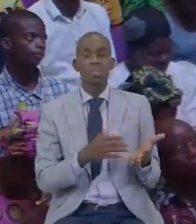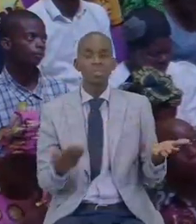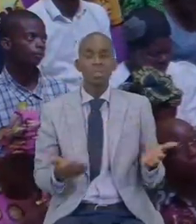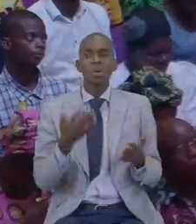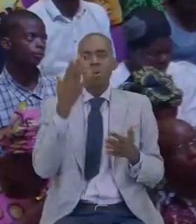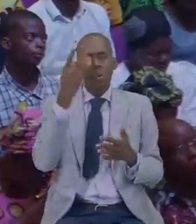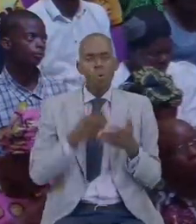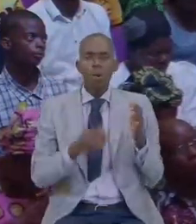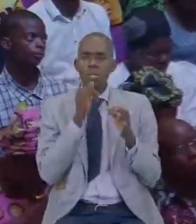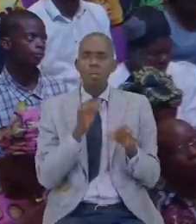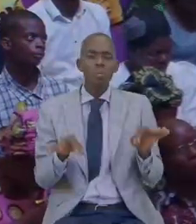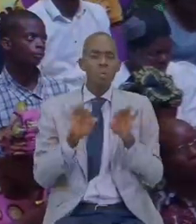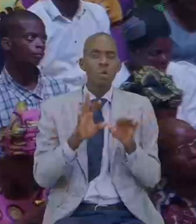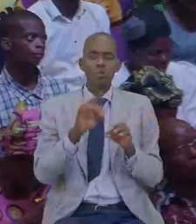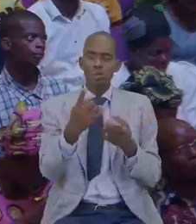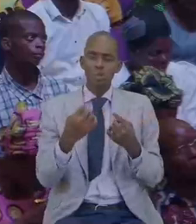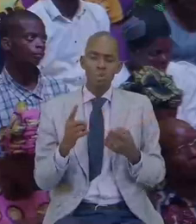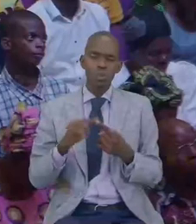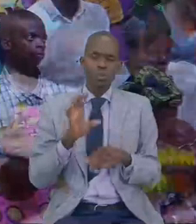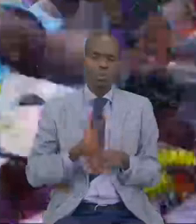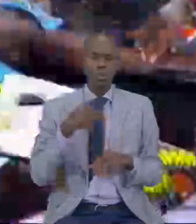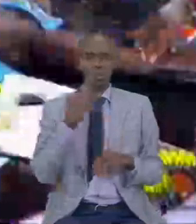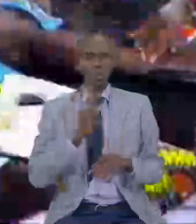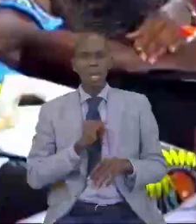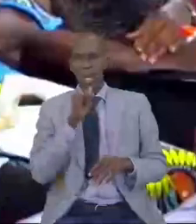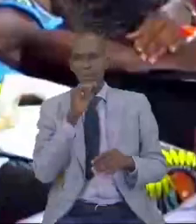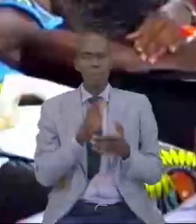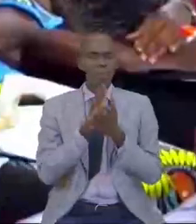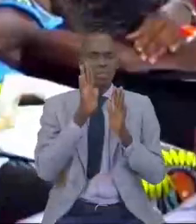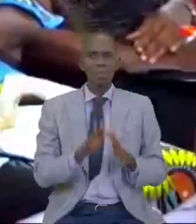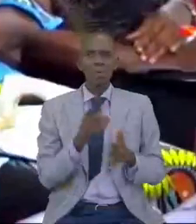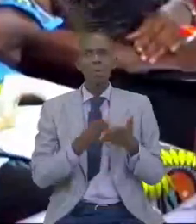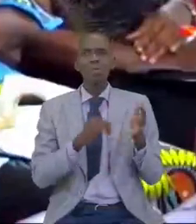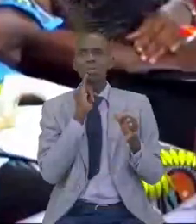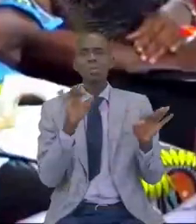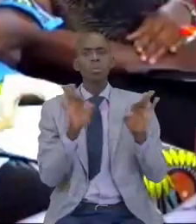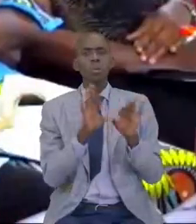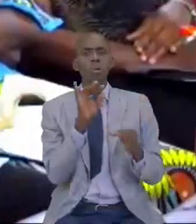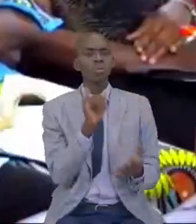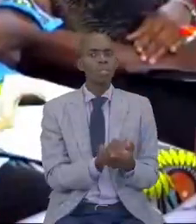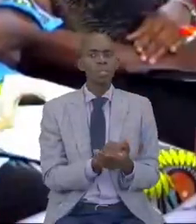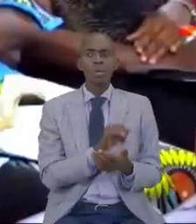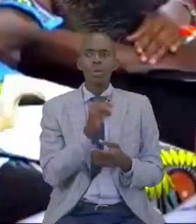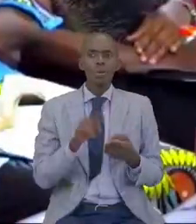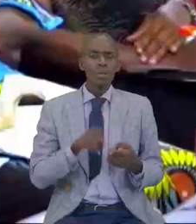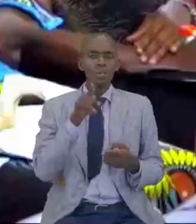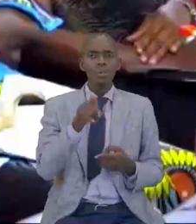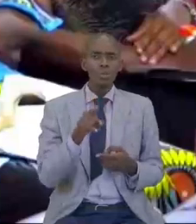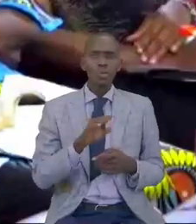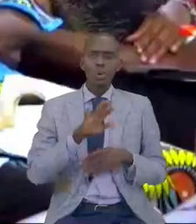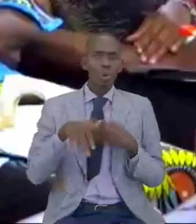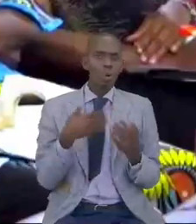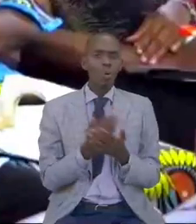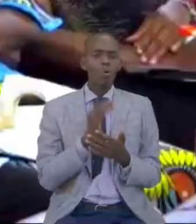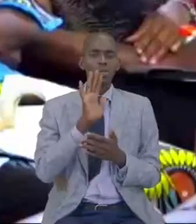venir à l'église? Quelle est l'utilité de dire je suis un croyant? Quelle est l'utilité de ton témoignage quand ta vie, toute ta vie, est